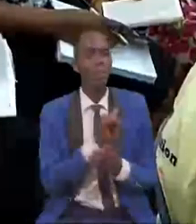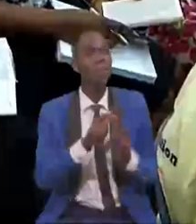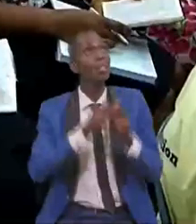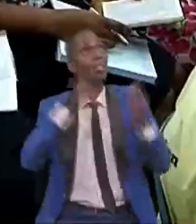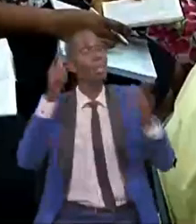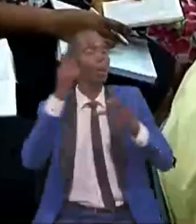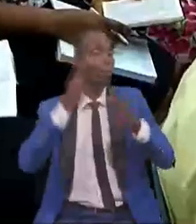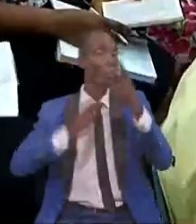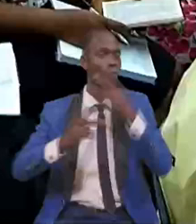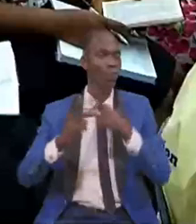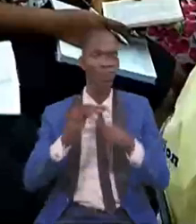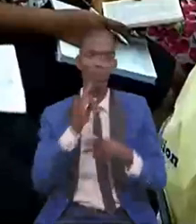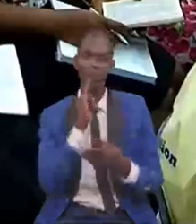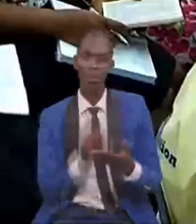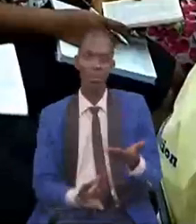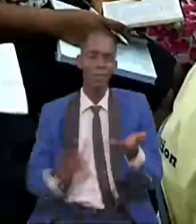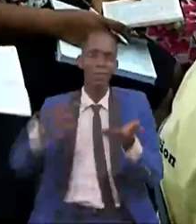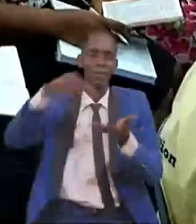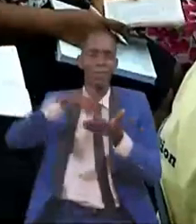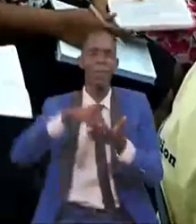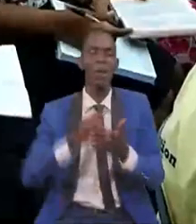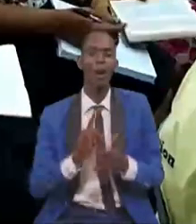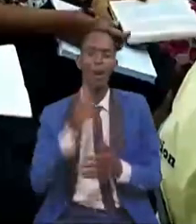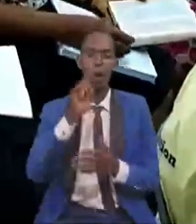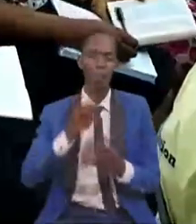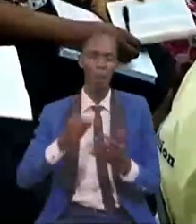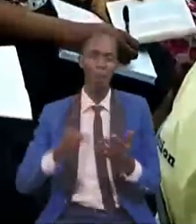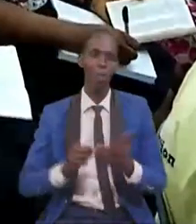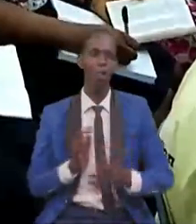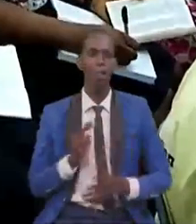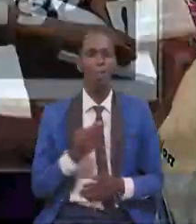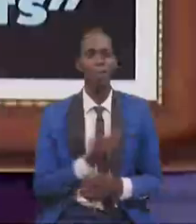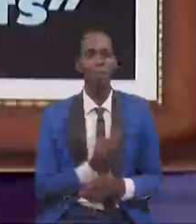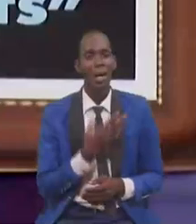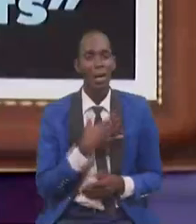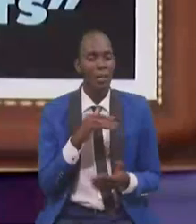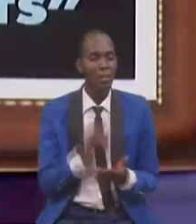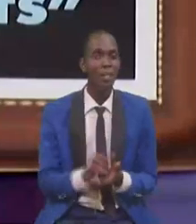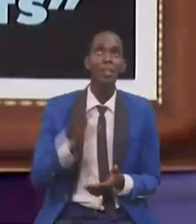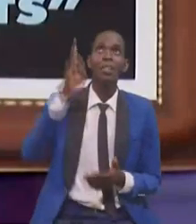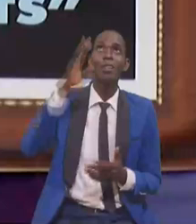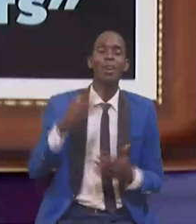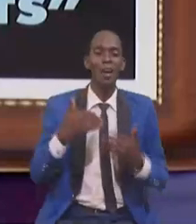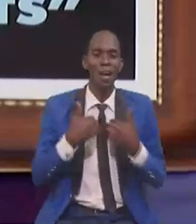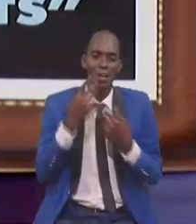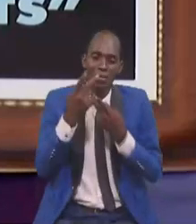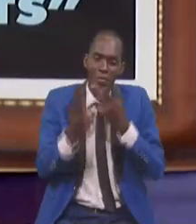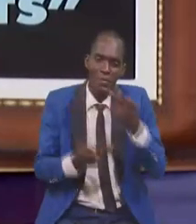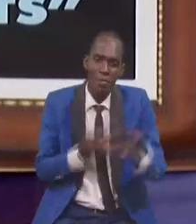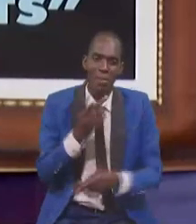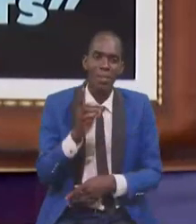Un grand prophète a paru parmi nous et Dieu a